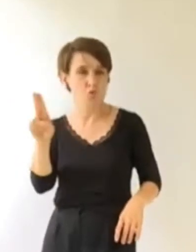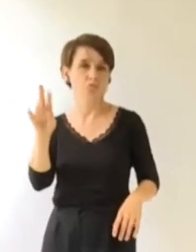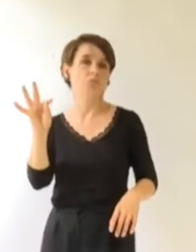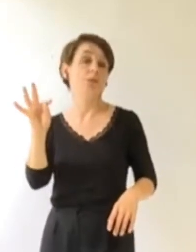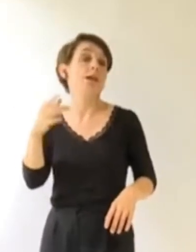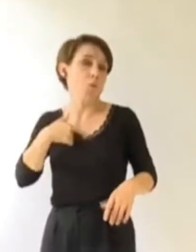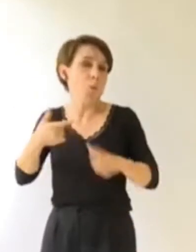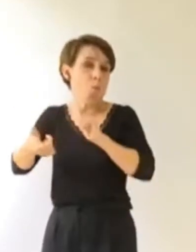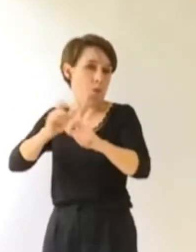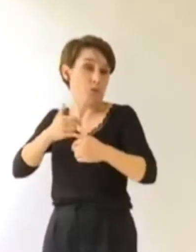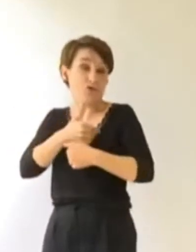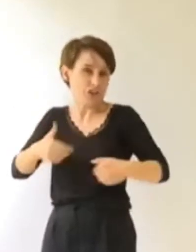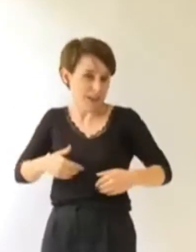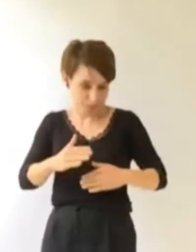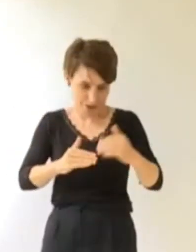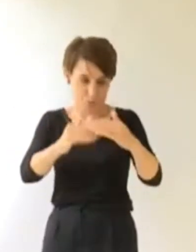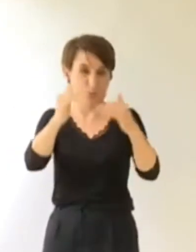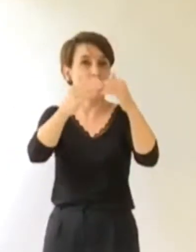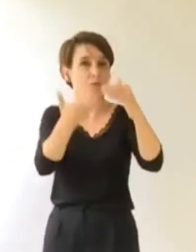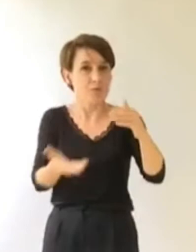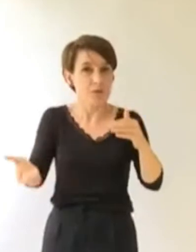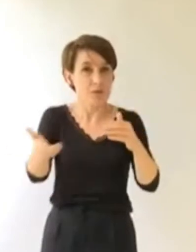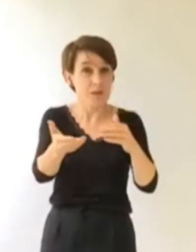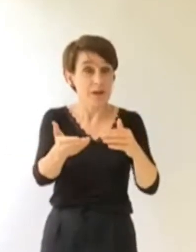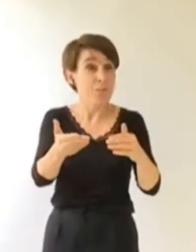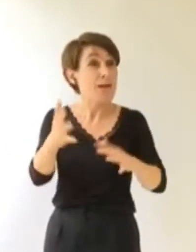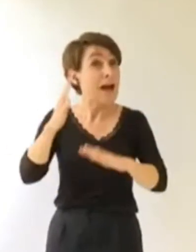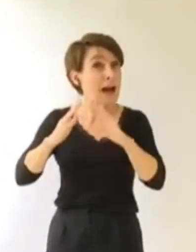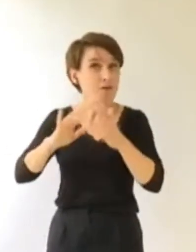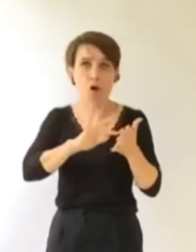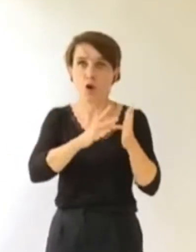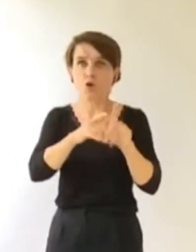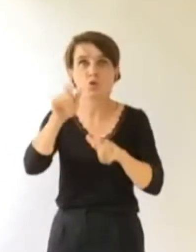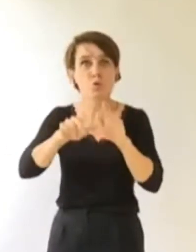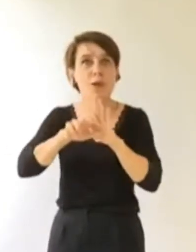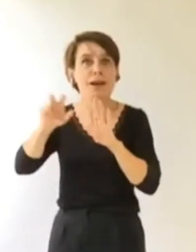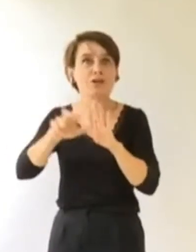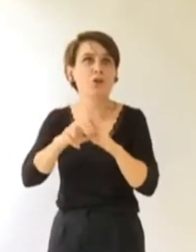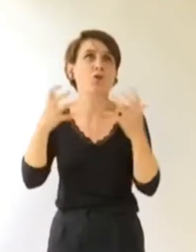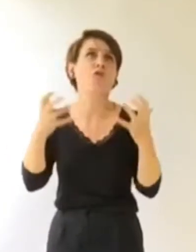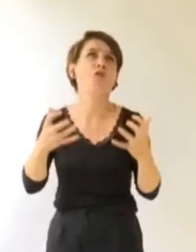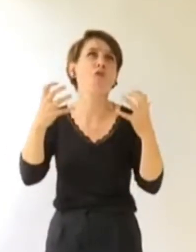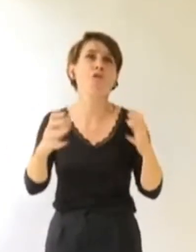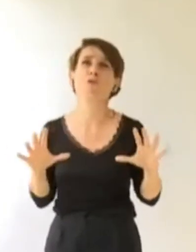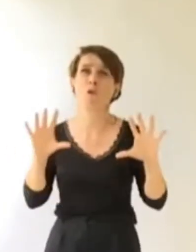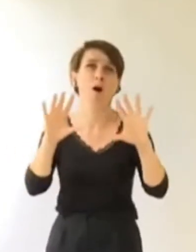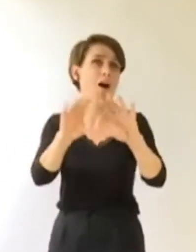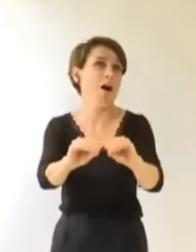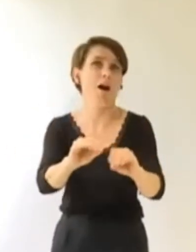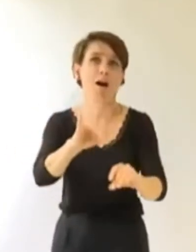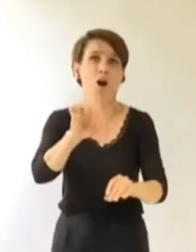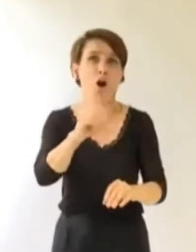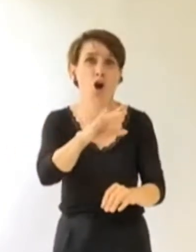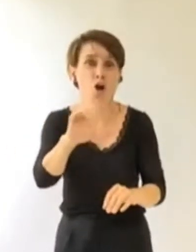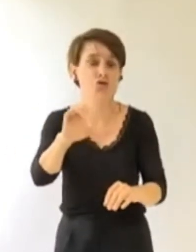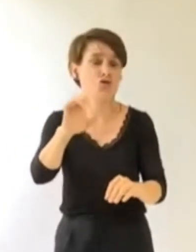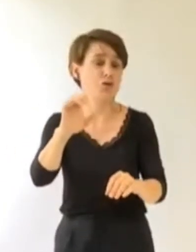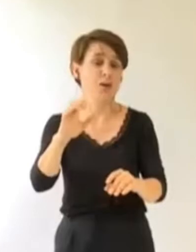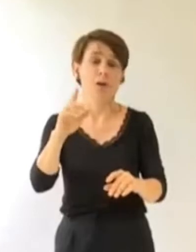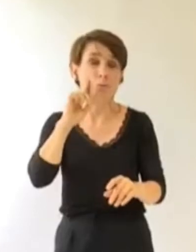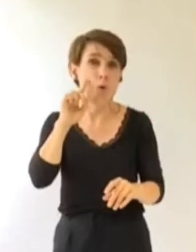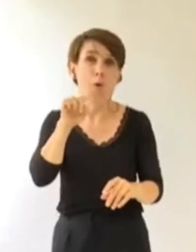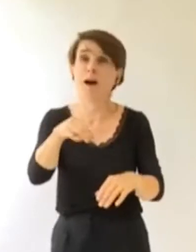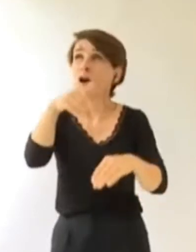bien, tous les Grenoblois voulaient habiter à Hoche pendant 10 ou 15 ans parce que l'équilibre